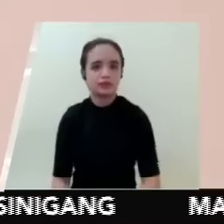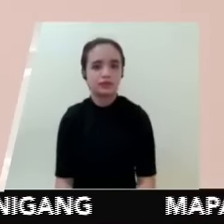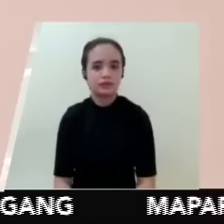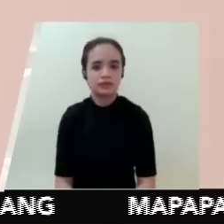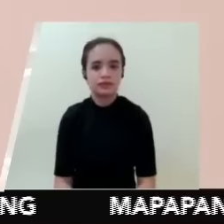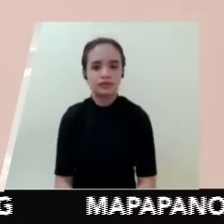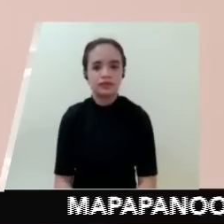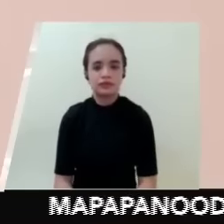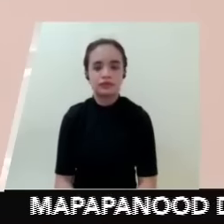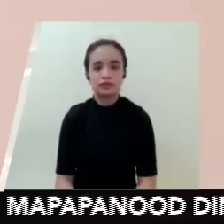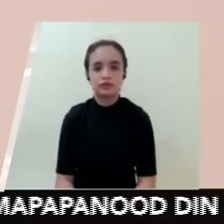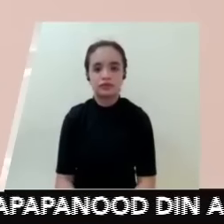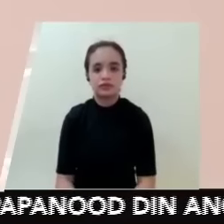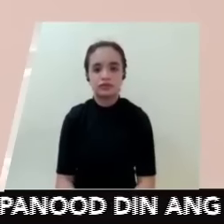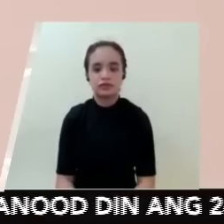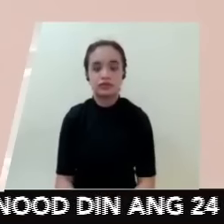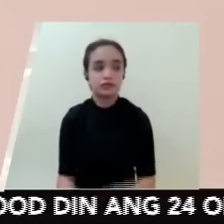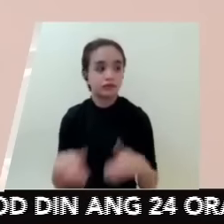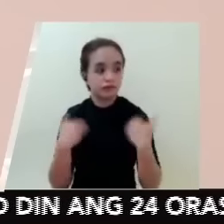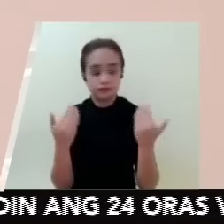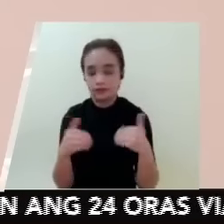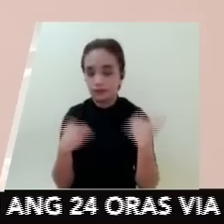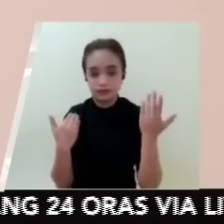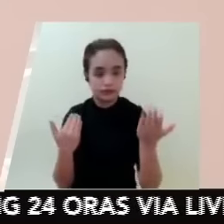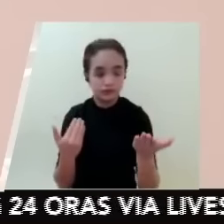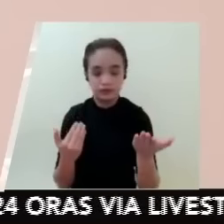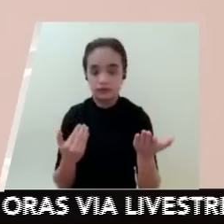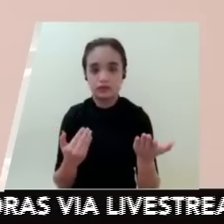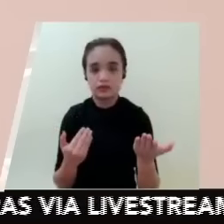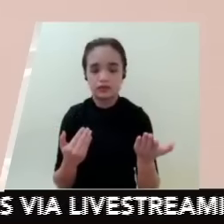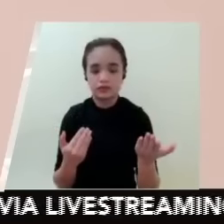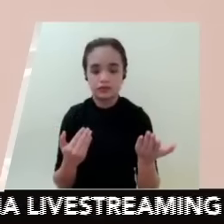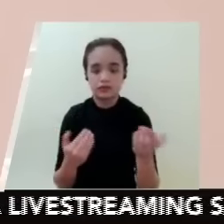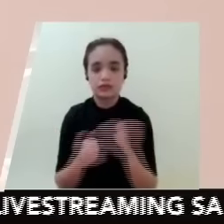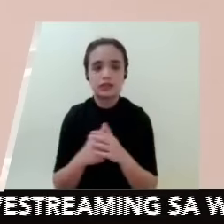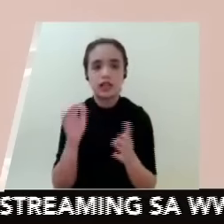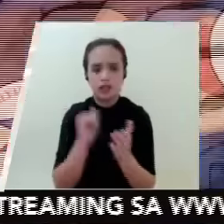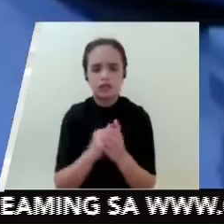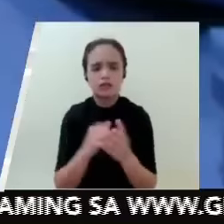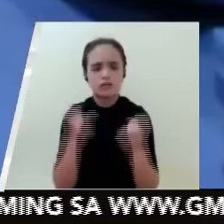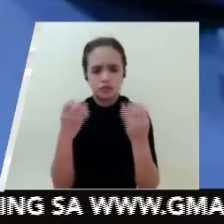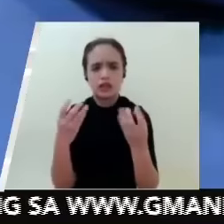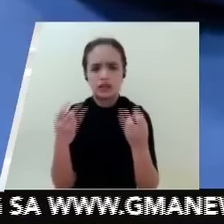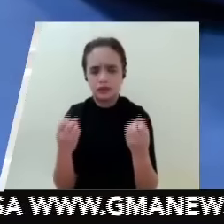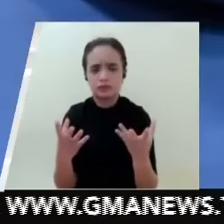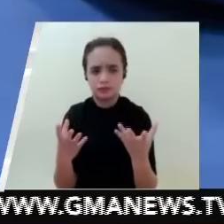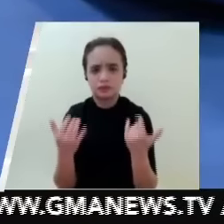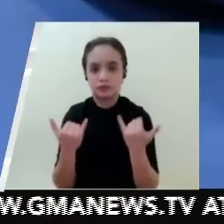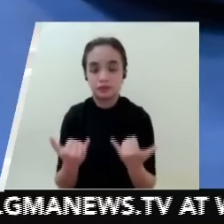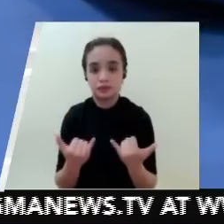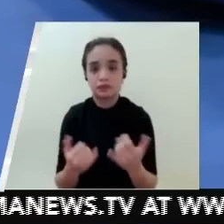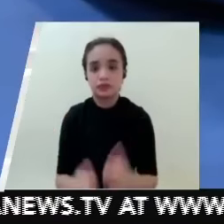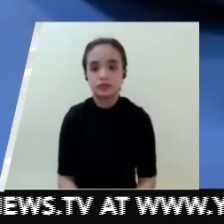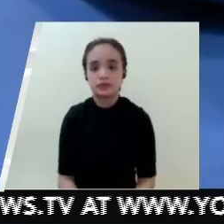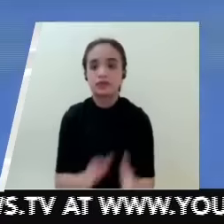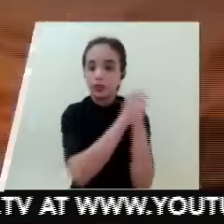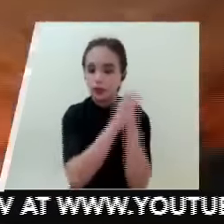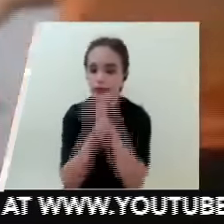She's young and she's doing very well. So these are, we have a lot of grassroots now. Congrats, Kuya. Ingat ka